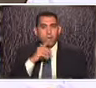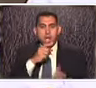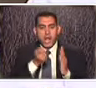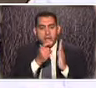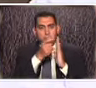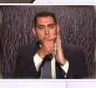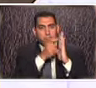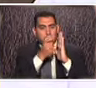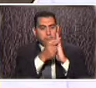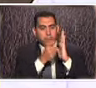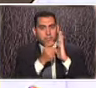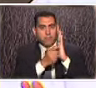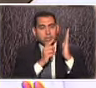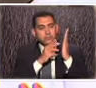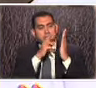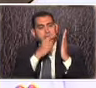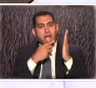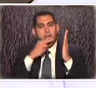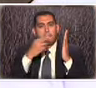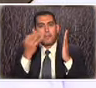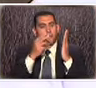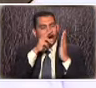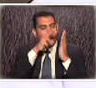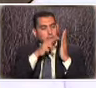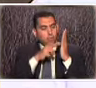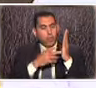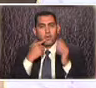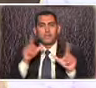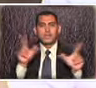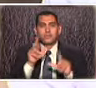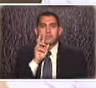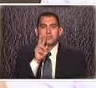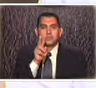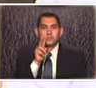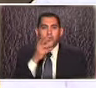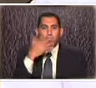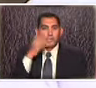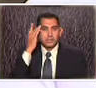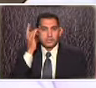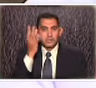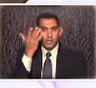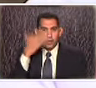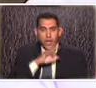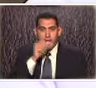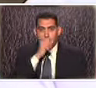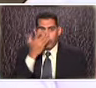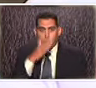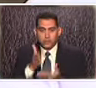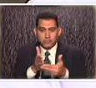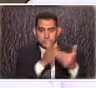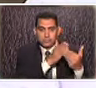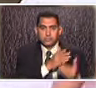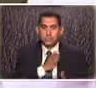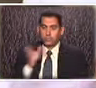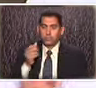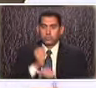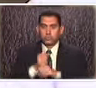شعريه ترفعك لكن بعد ان تنتهي من المشهد الذي في المسلسل او تسمع الخطبه والدرس وتنتهي من الاغنيه ترجع